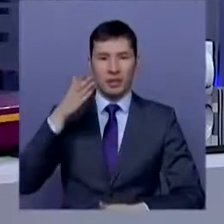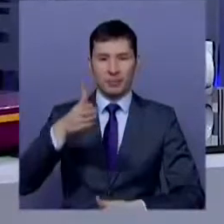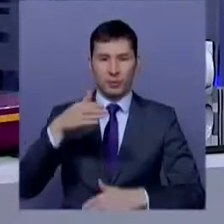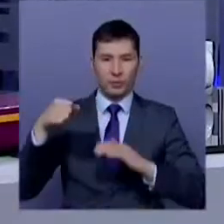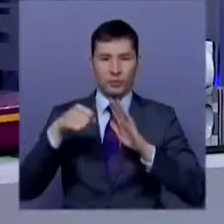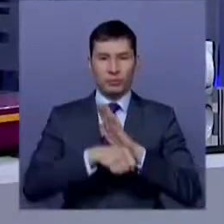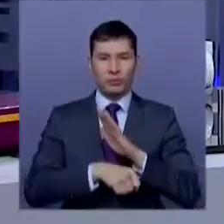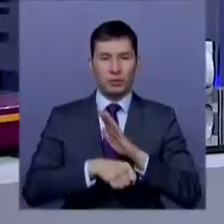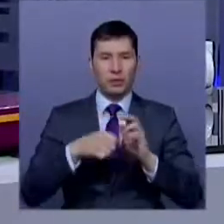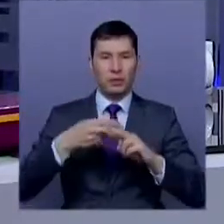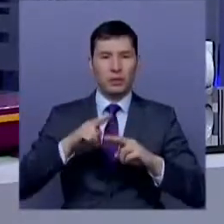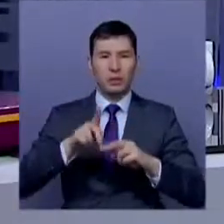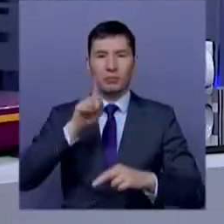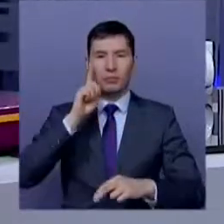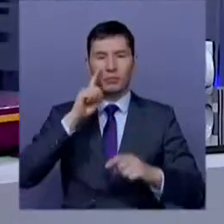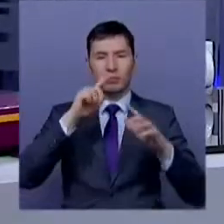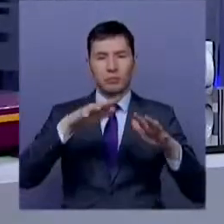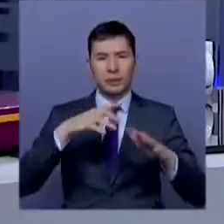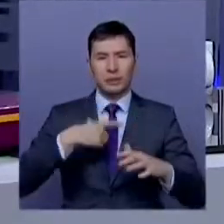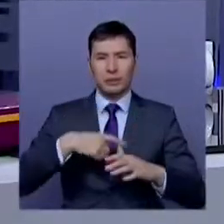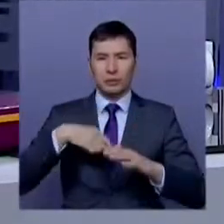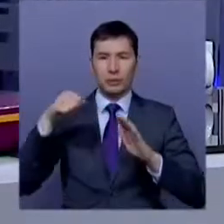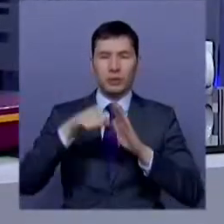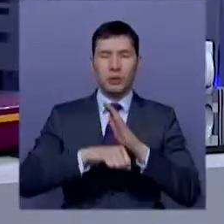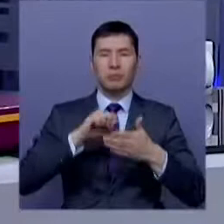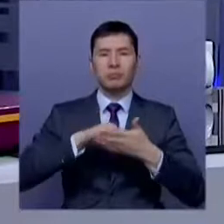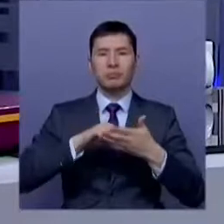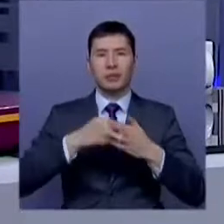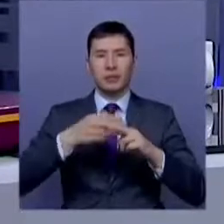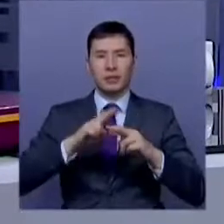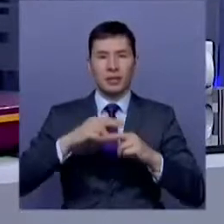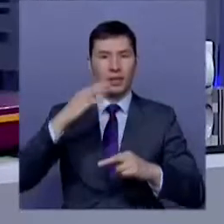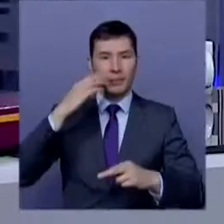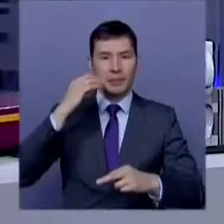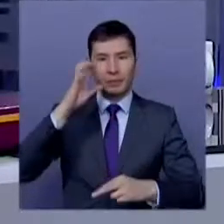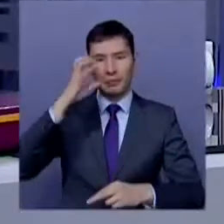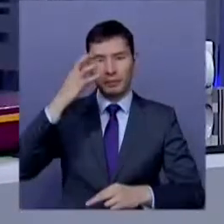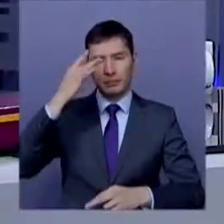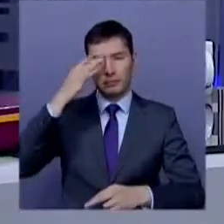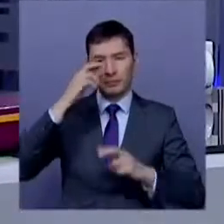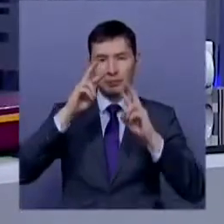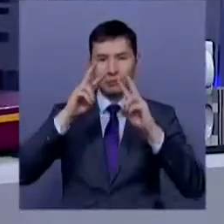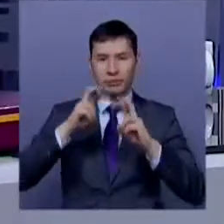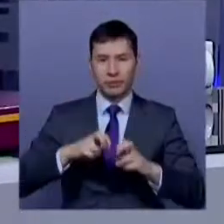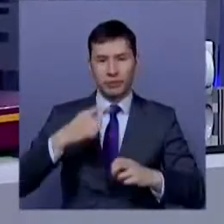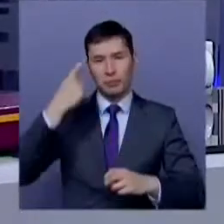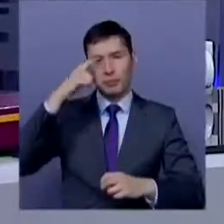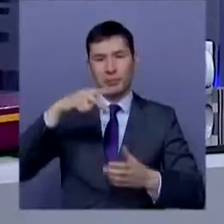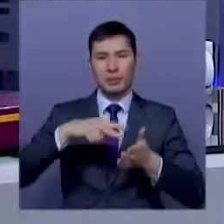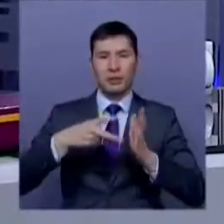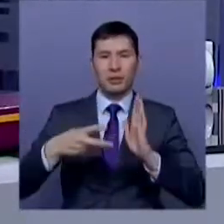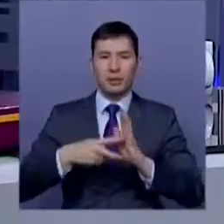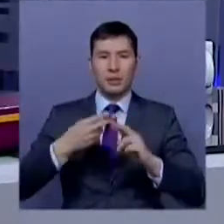жасаған. Жасөспірімдер арасындағы суицидтің алдын алу үшін алматылық психологтар арнайы жоба ойлап тапты. Аталмыш бағдарлама